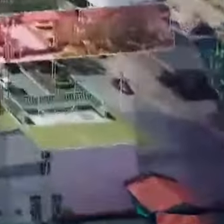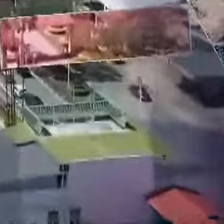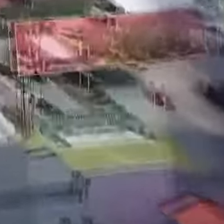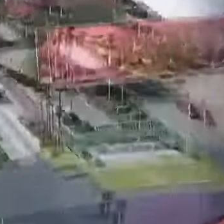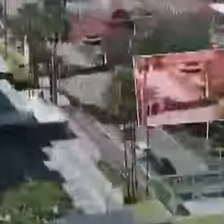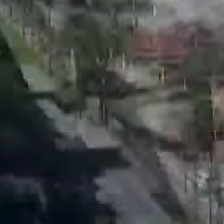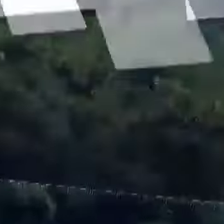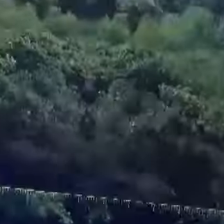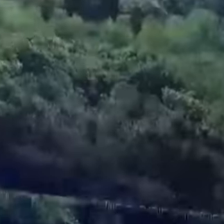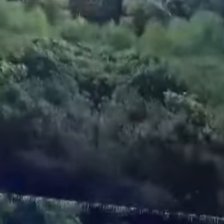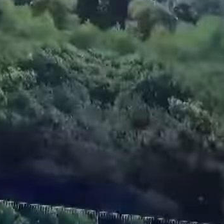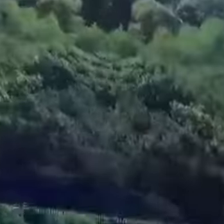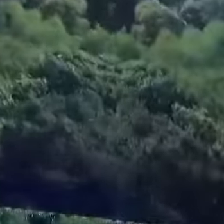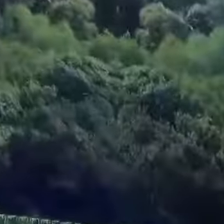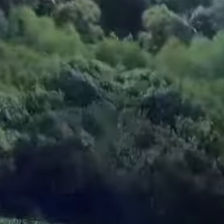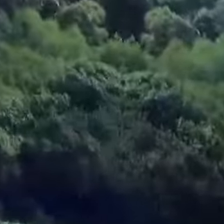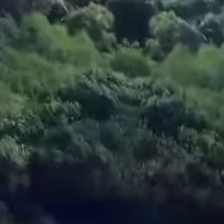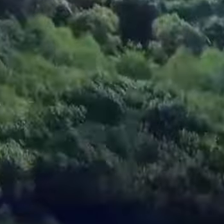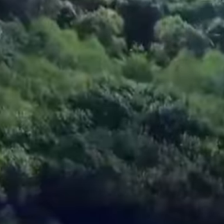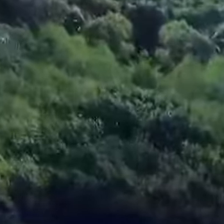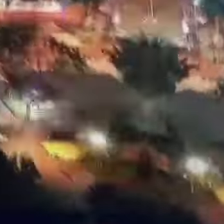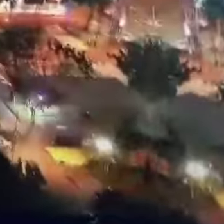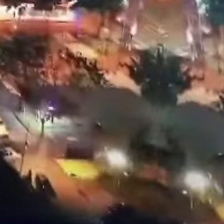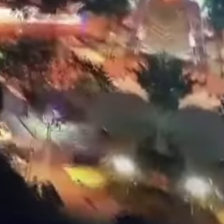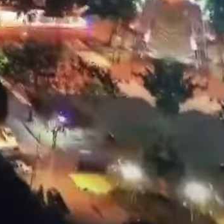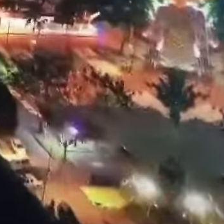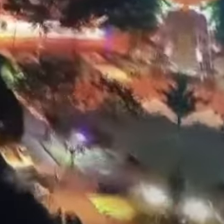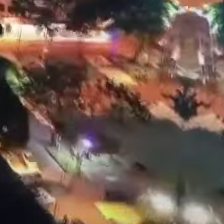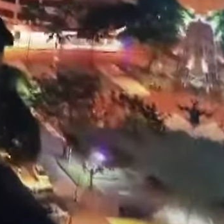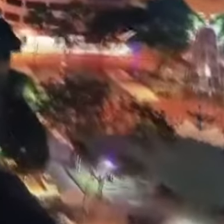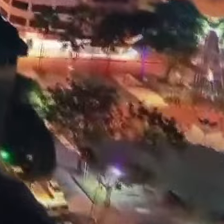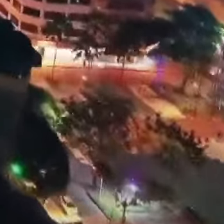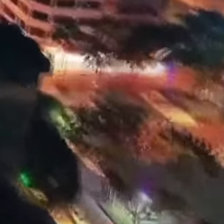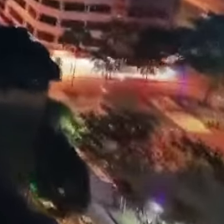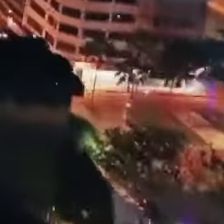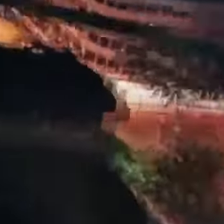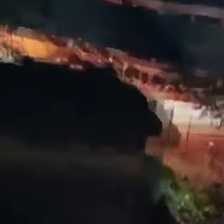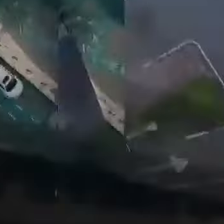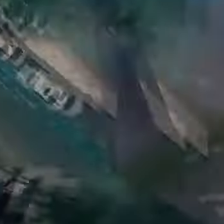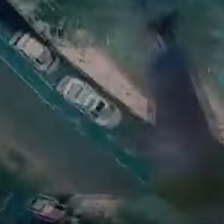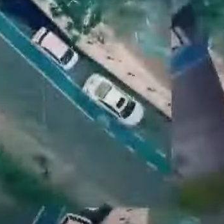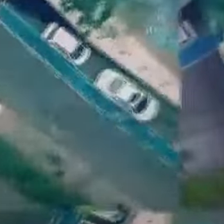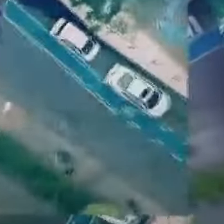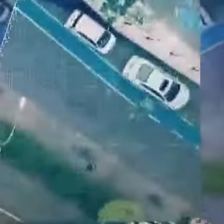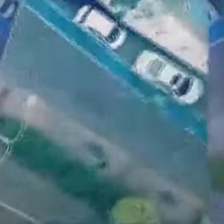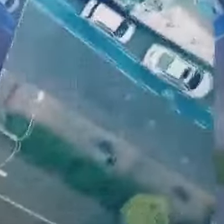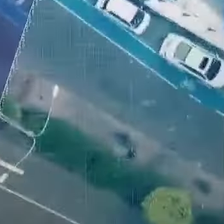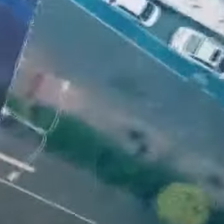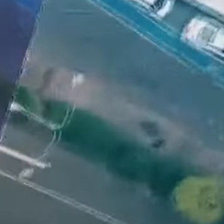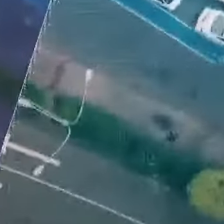iming-iming lingkungan Kemenag Kemenag Kemenag